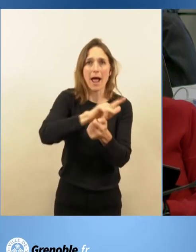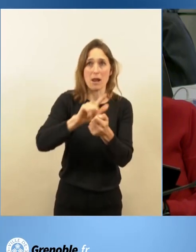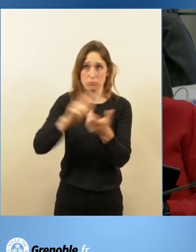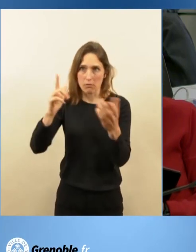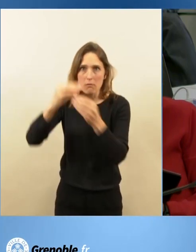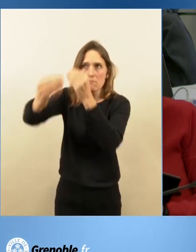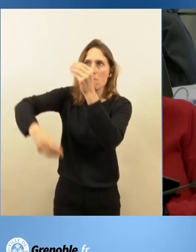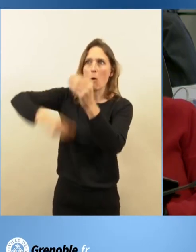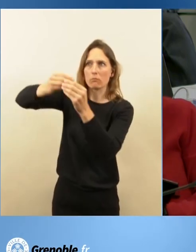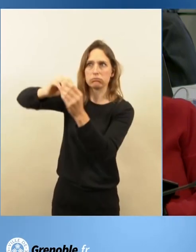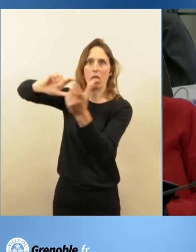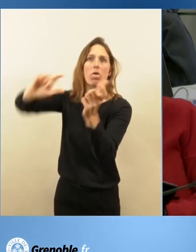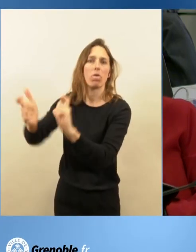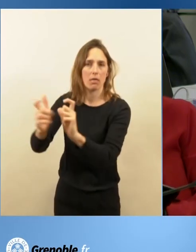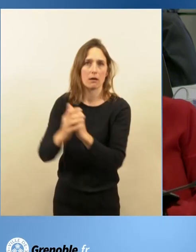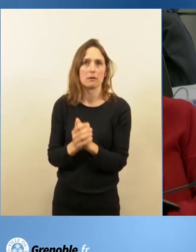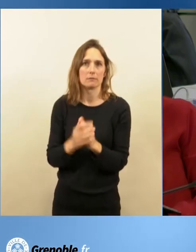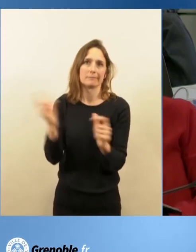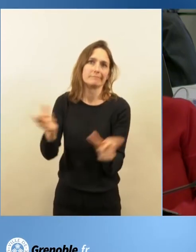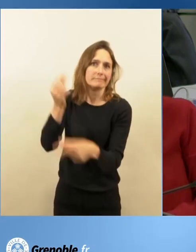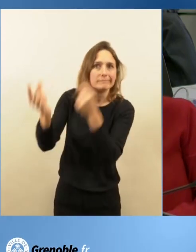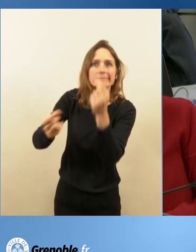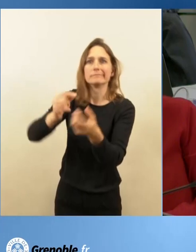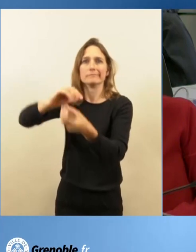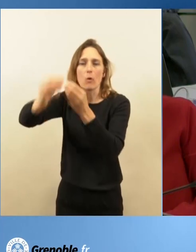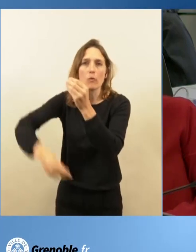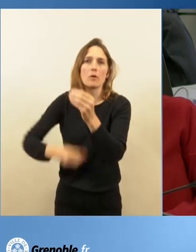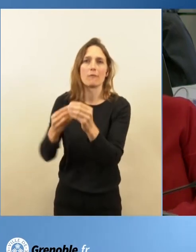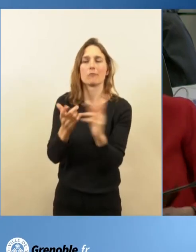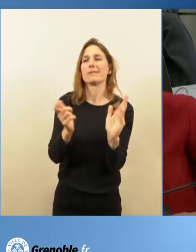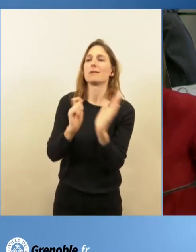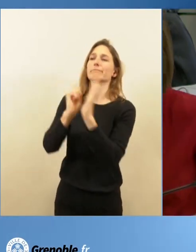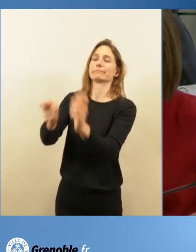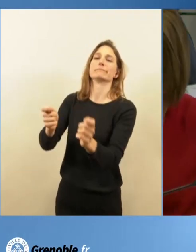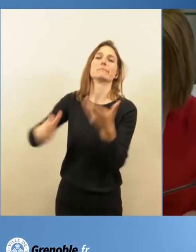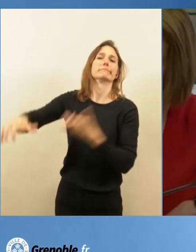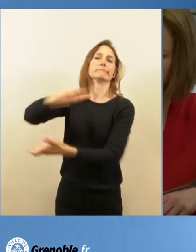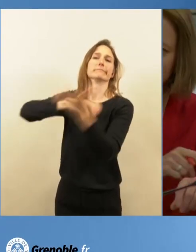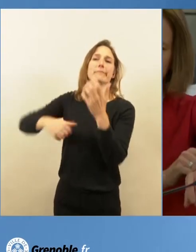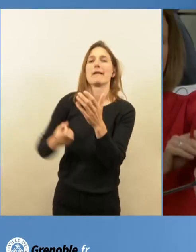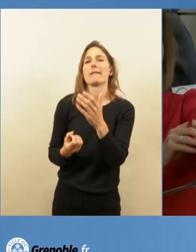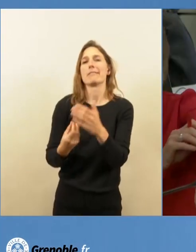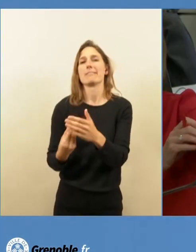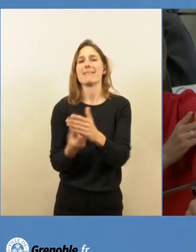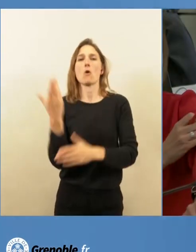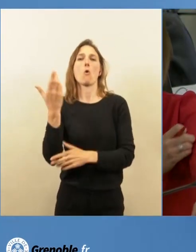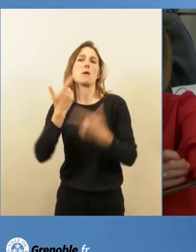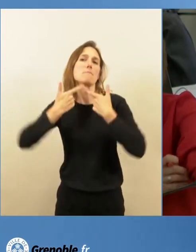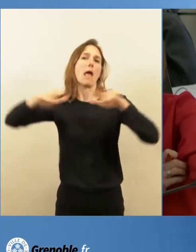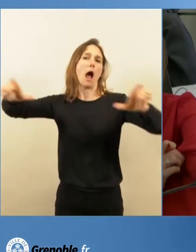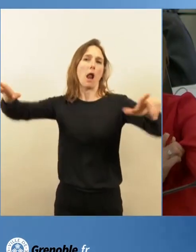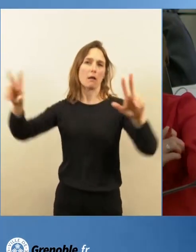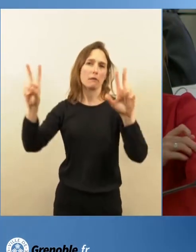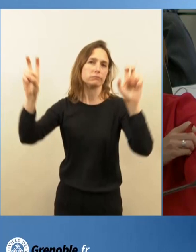global que vous qualifiez souvent de chaos néolibéral ultra libéral je ne sais plus que dire bon